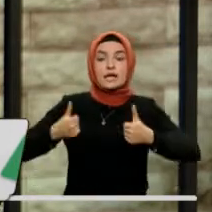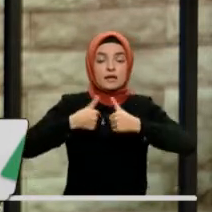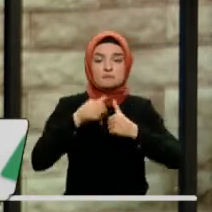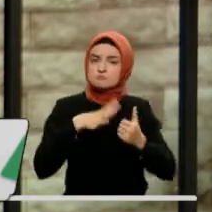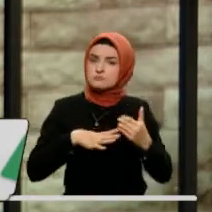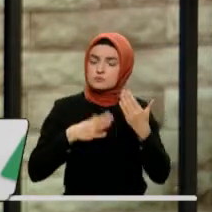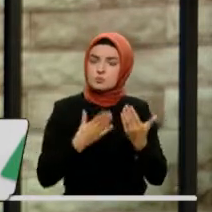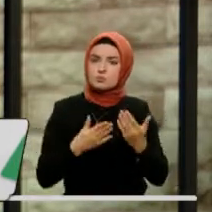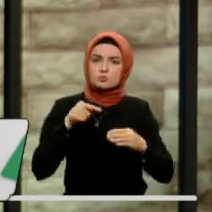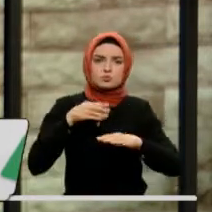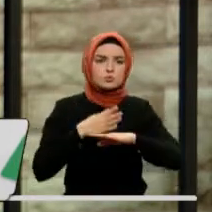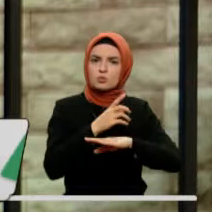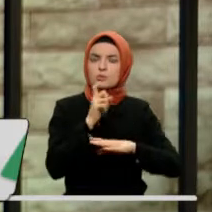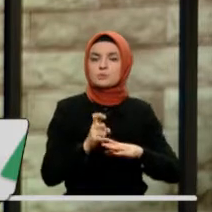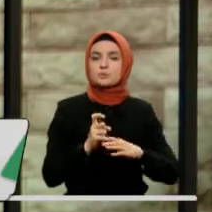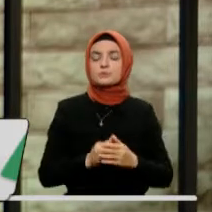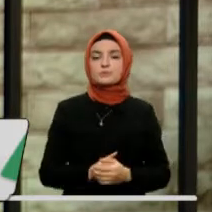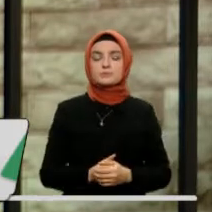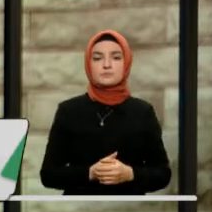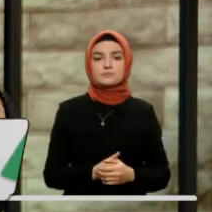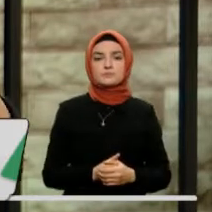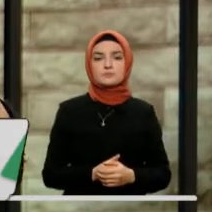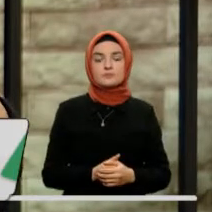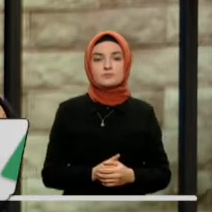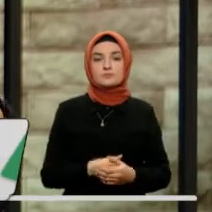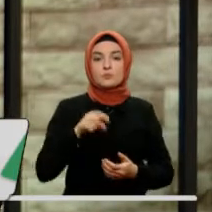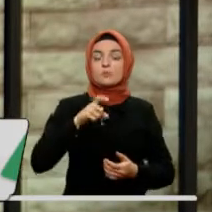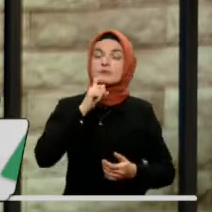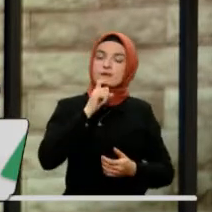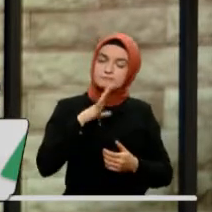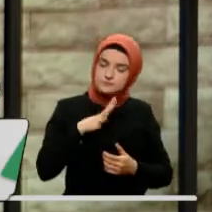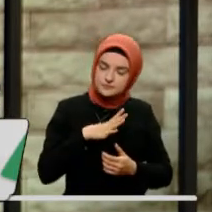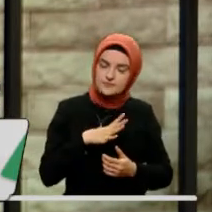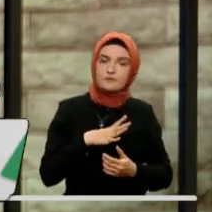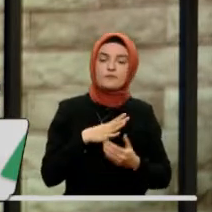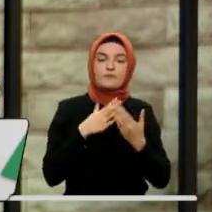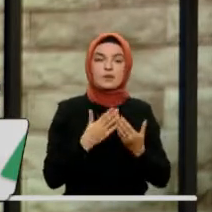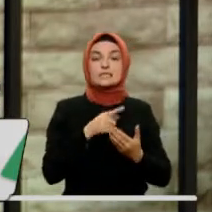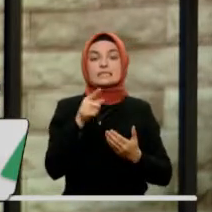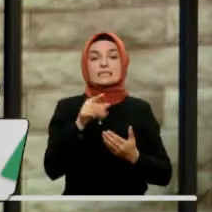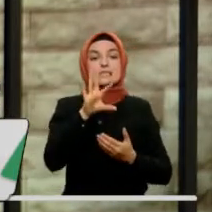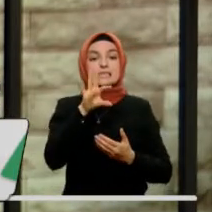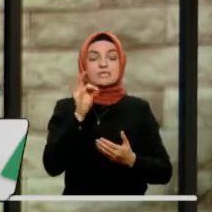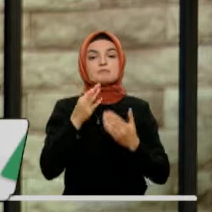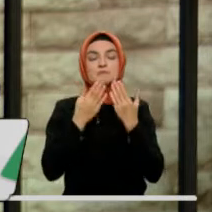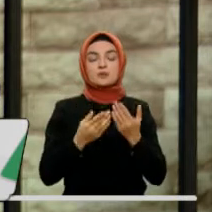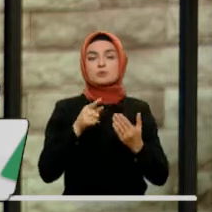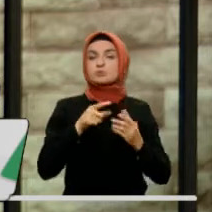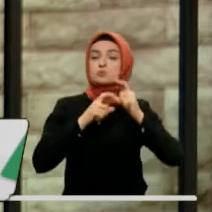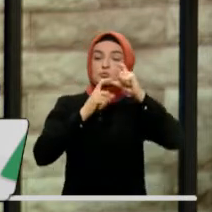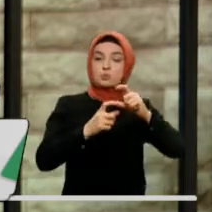mu? Bu da ayrı bir nokta. Bu doğru mu? Onun da yanlışları var. Ama sizin seçtiğinize de geldiğinde ilk önce ben şunu